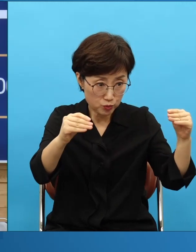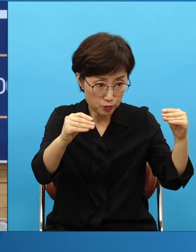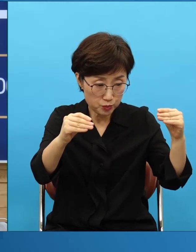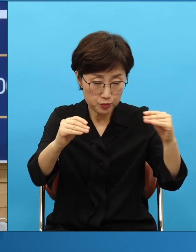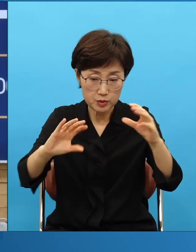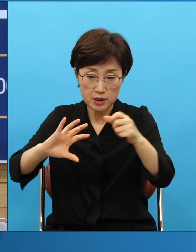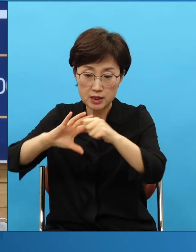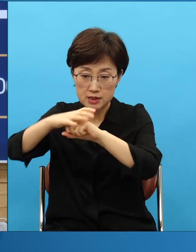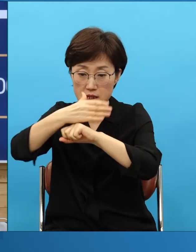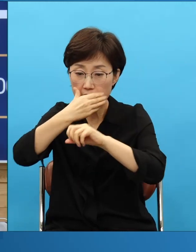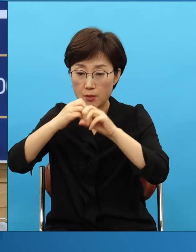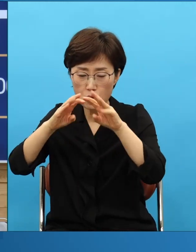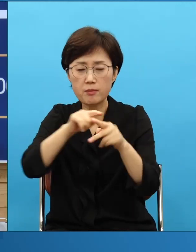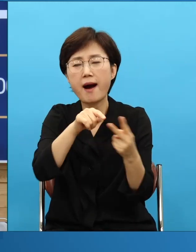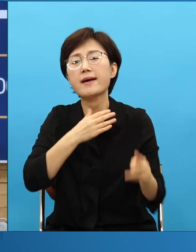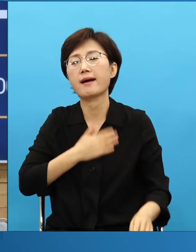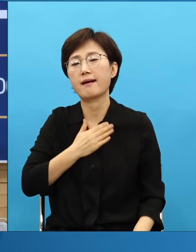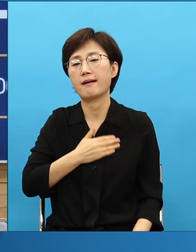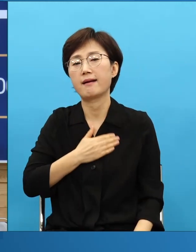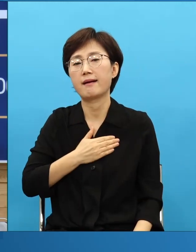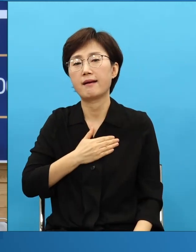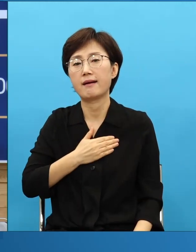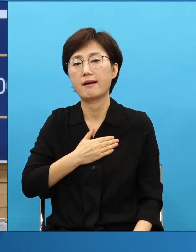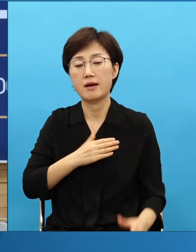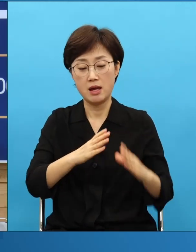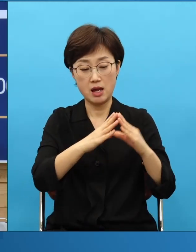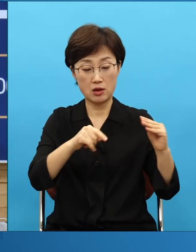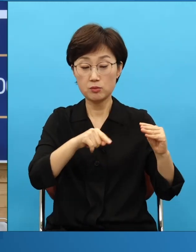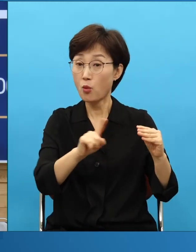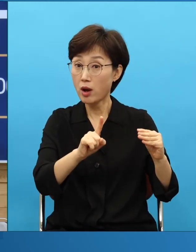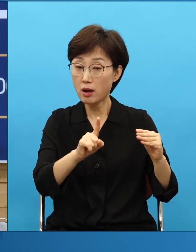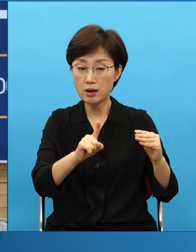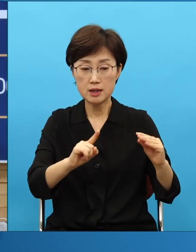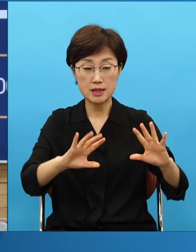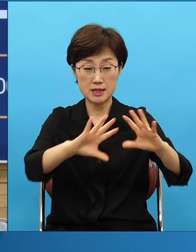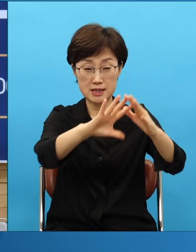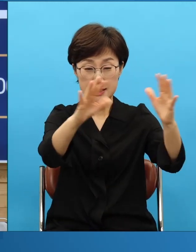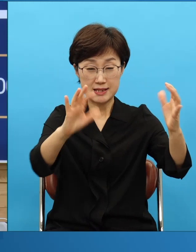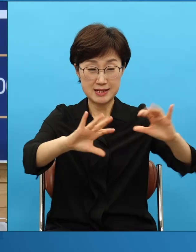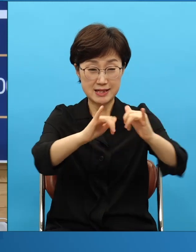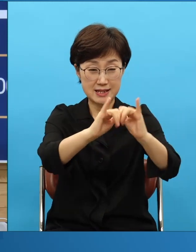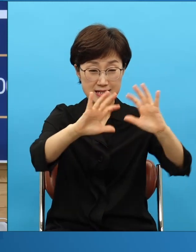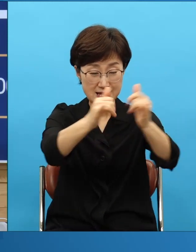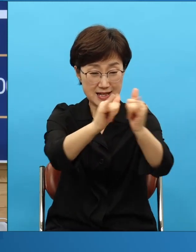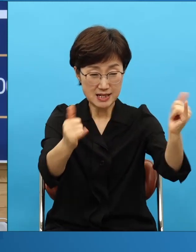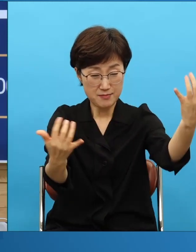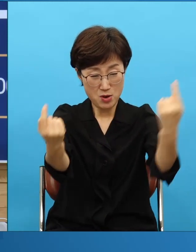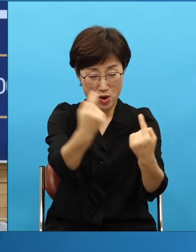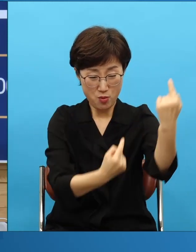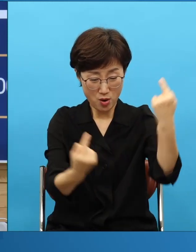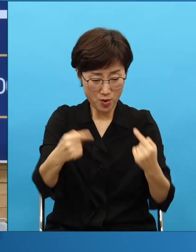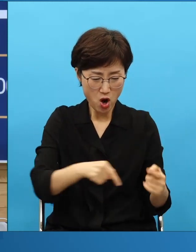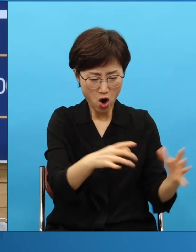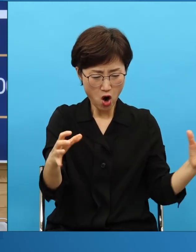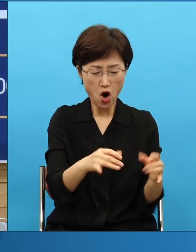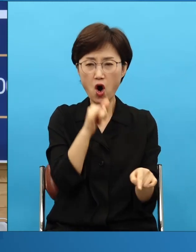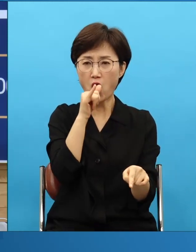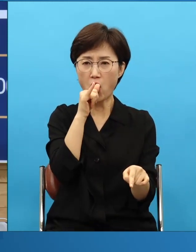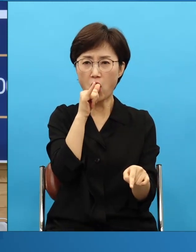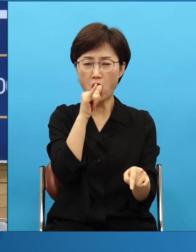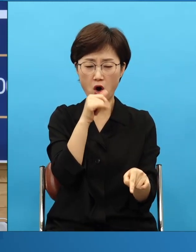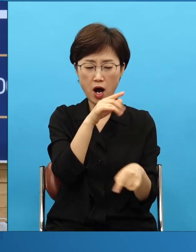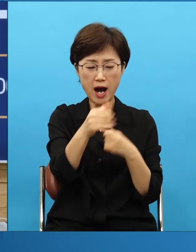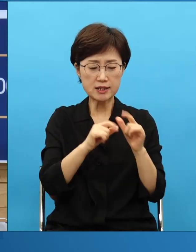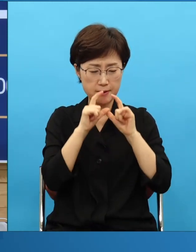was Egypt and world 애굽에는 evangelization. 세계 나라 와 있기 때문에 증거 나오는 거죠. Why? Because all the nations of the world were in Egypt, so these evidences arose.